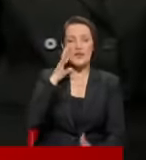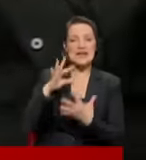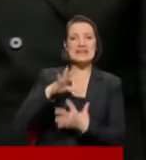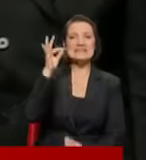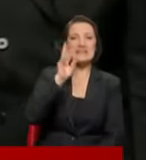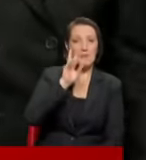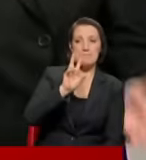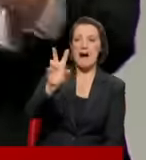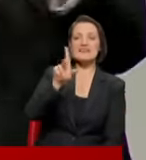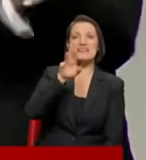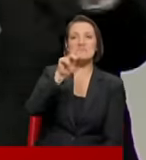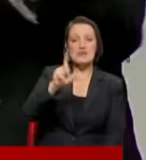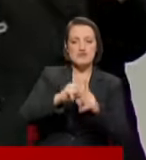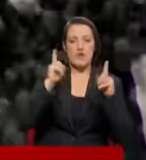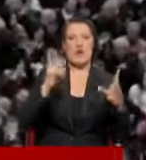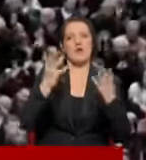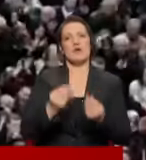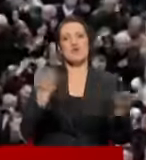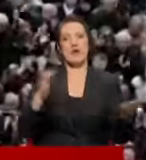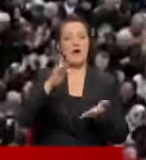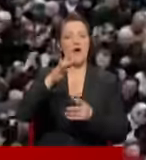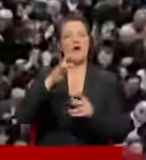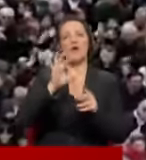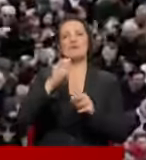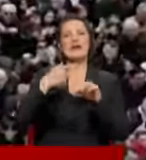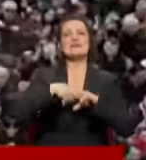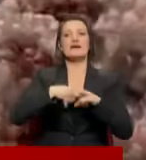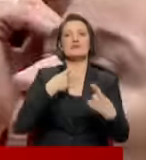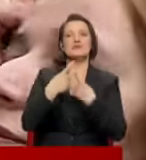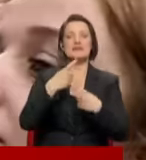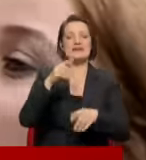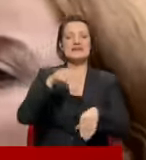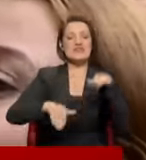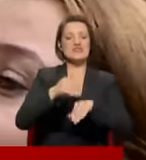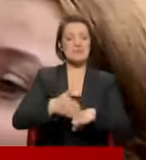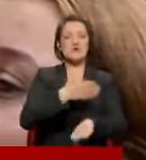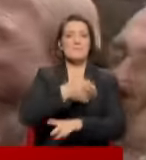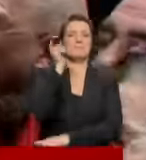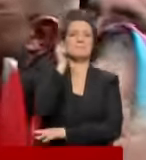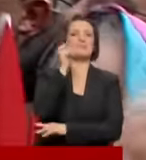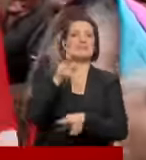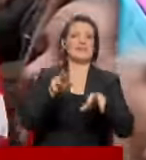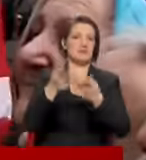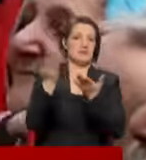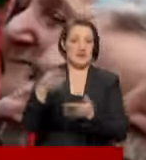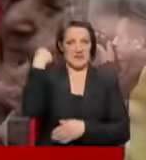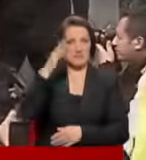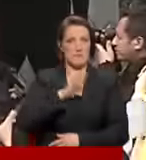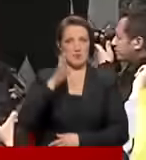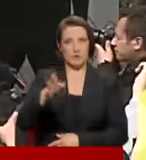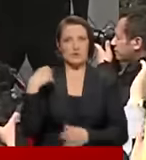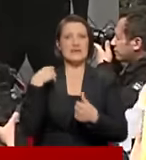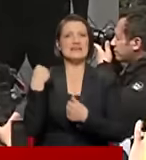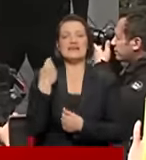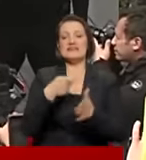insanına baktığı gibi bir dönem olacak. Ortahisar'daki konuşması seçim öncesindeki miting atmosferi gibiydi İmamoğlu'nun. Yine